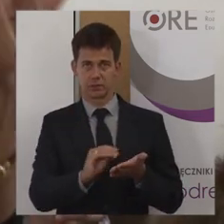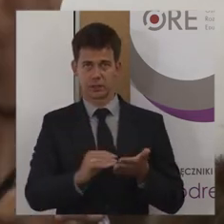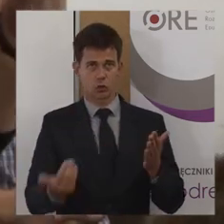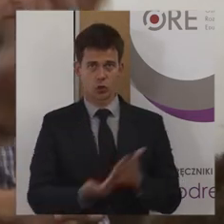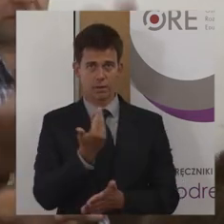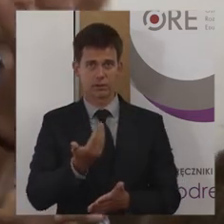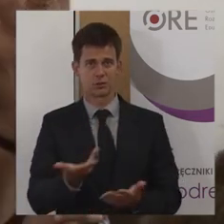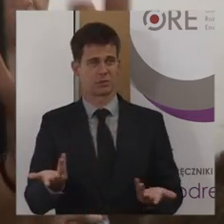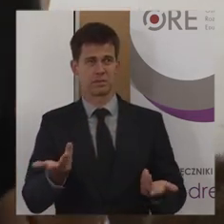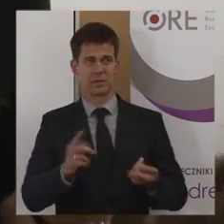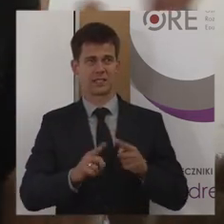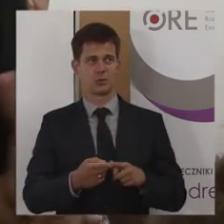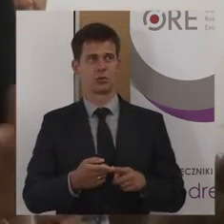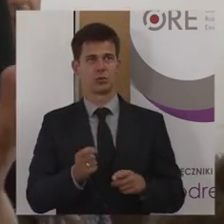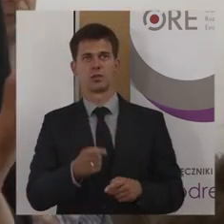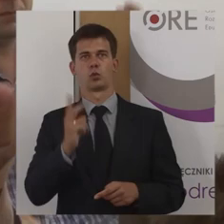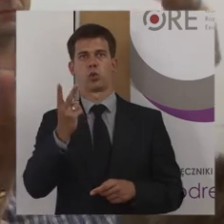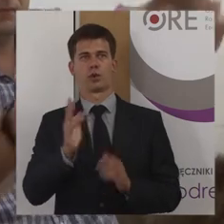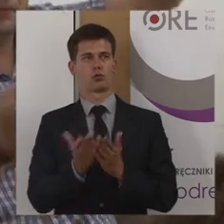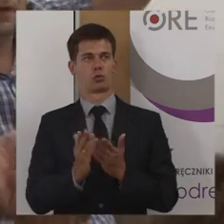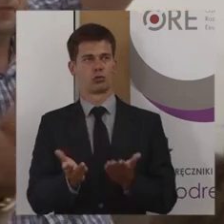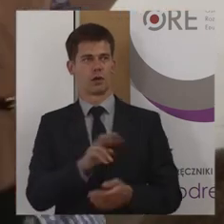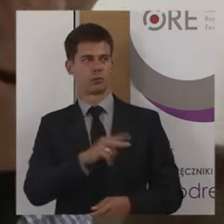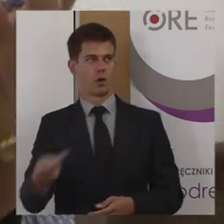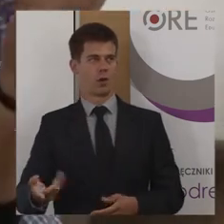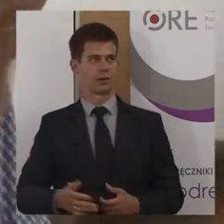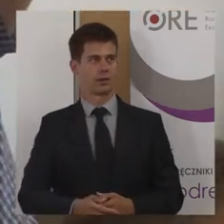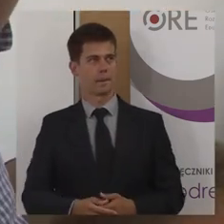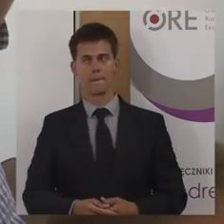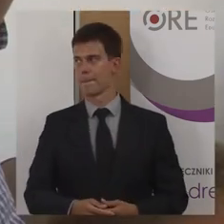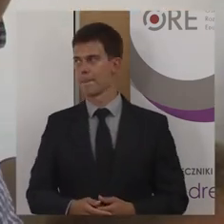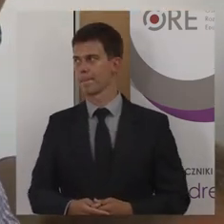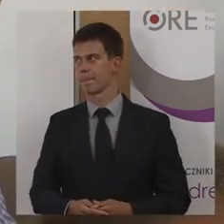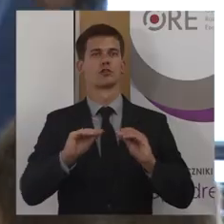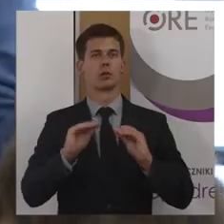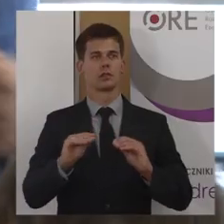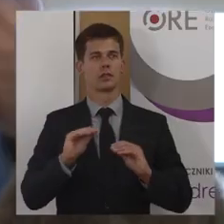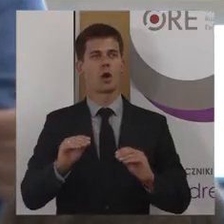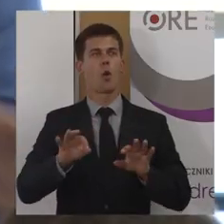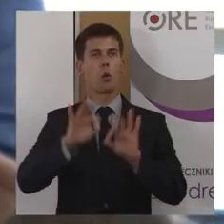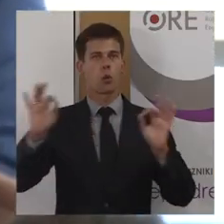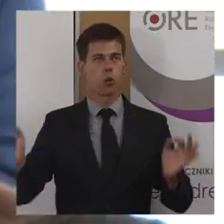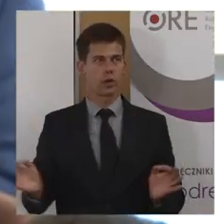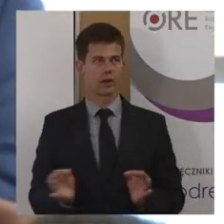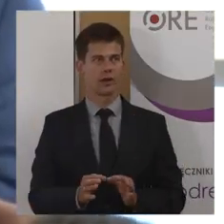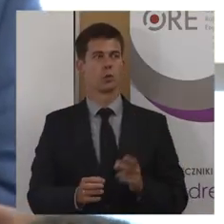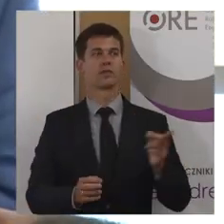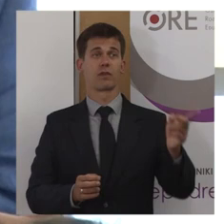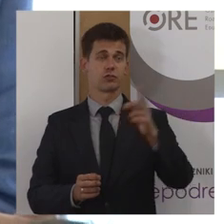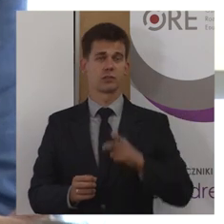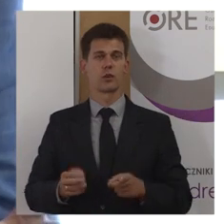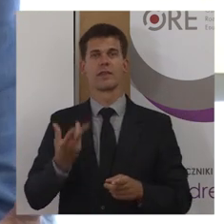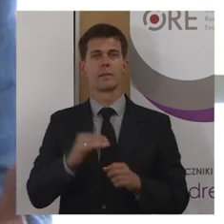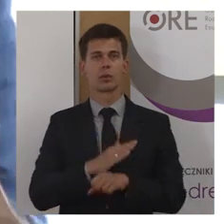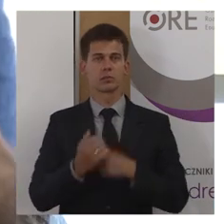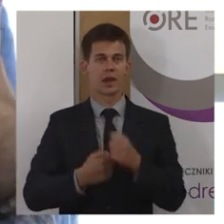No to się robi drugi podręcznik, proszę Państwa. No, drugi podręcznik w tym momencie. Wszystkie te uwagi zmierzają do